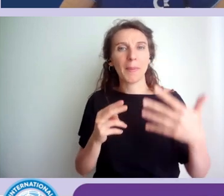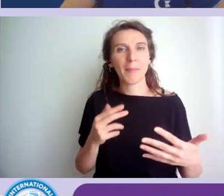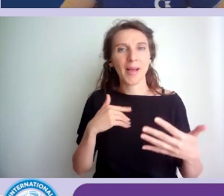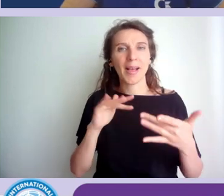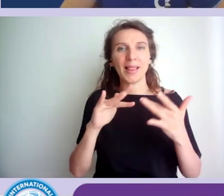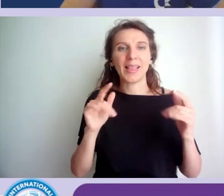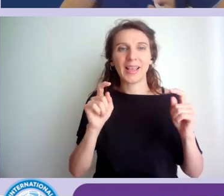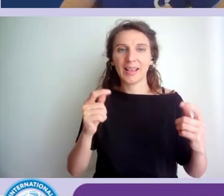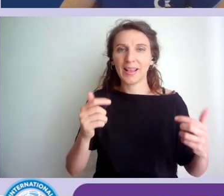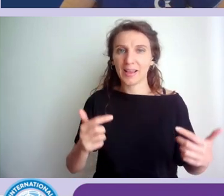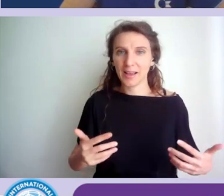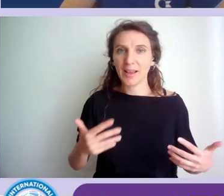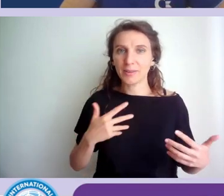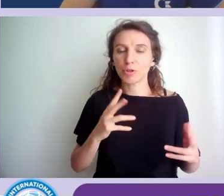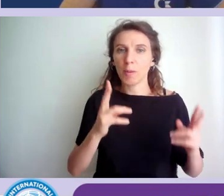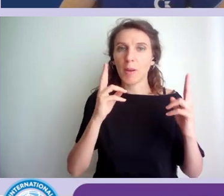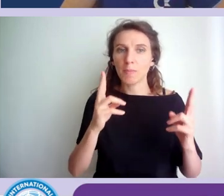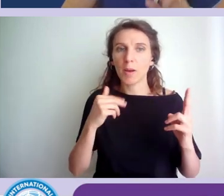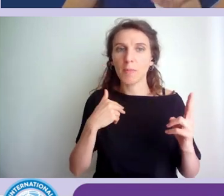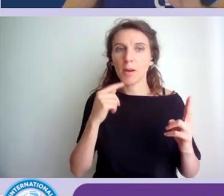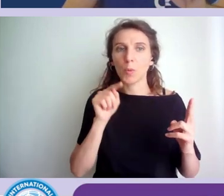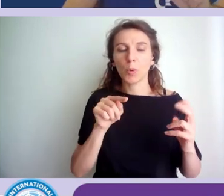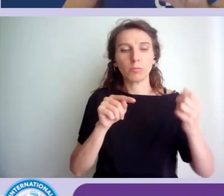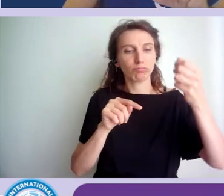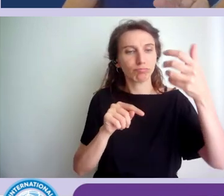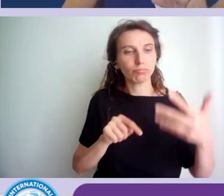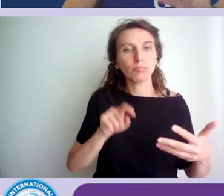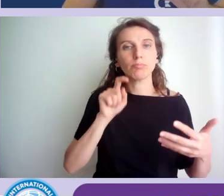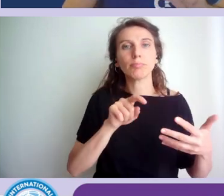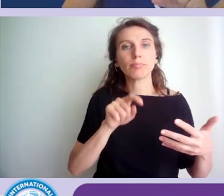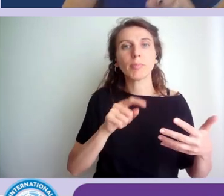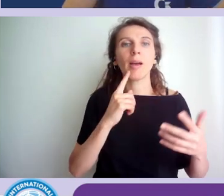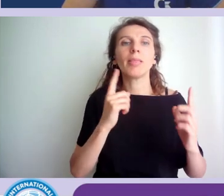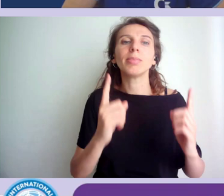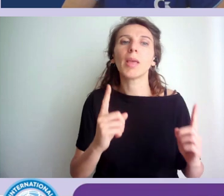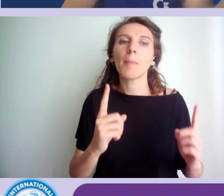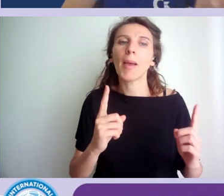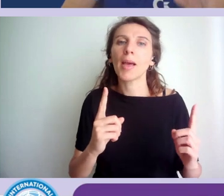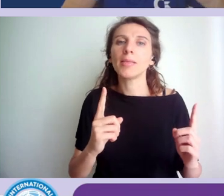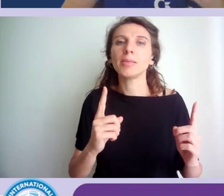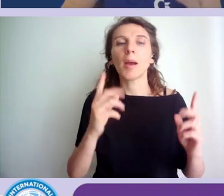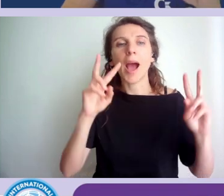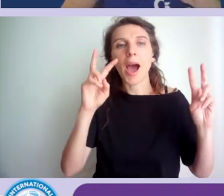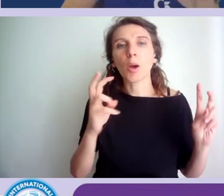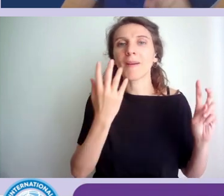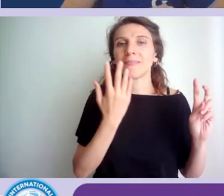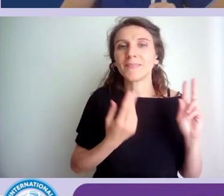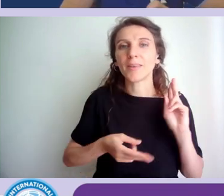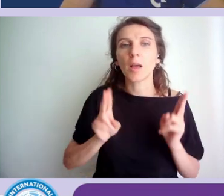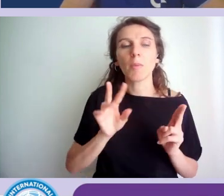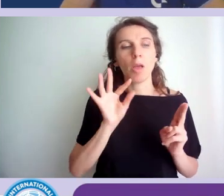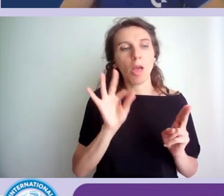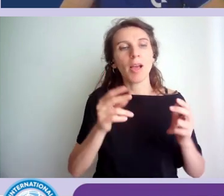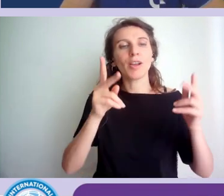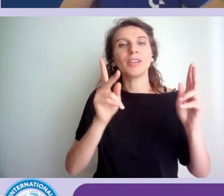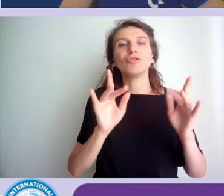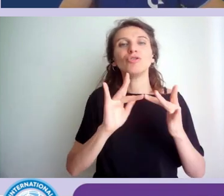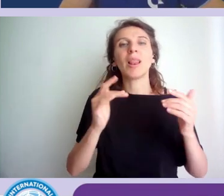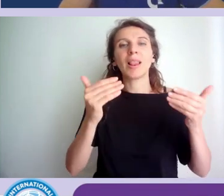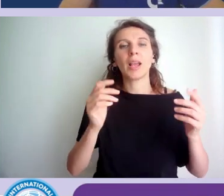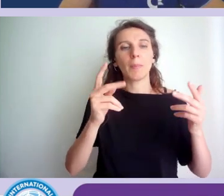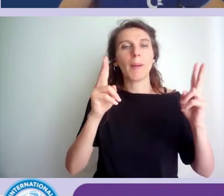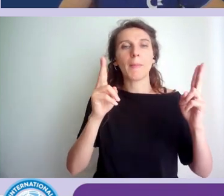blocchi Quindi potete avere quindi il Reference diret il riferimento diretto magari all'argomento che vi